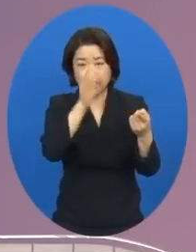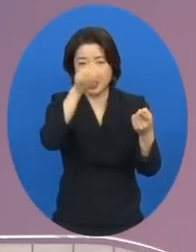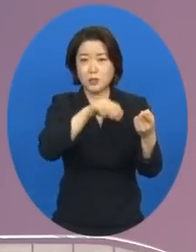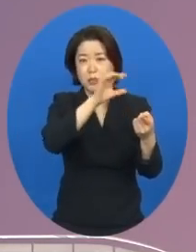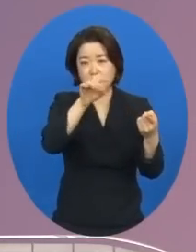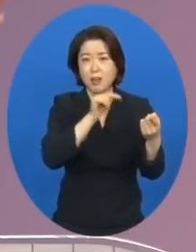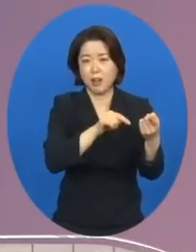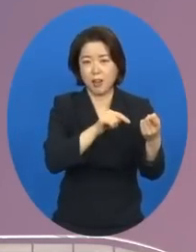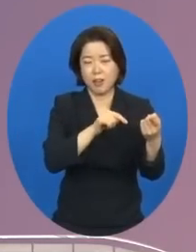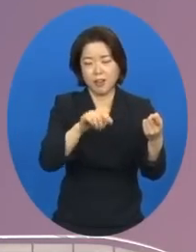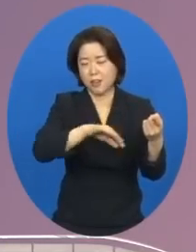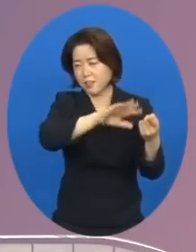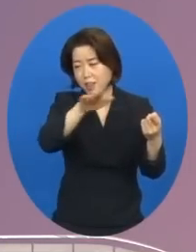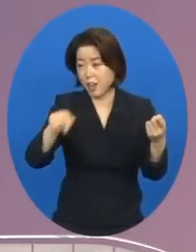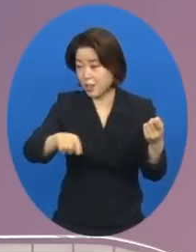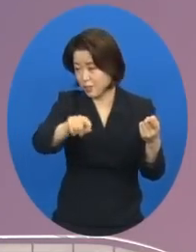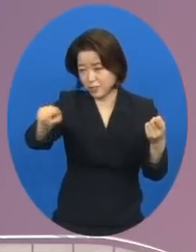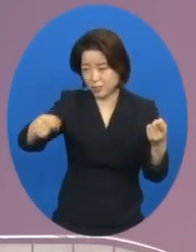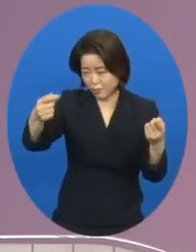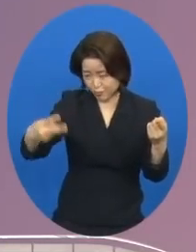십자가보다는 다 쉽습니다.